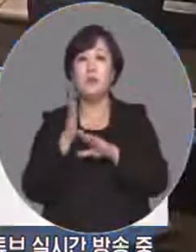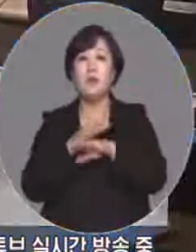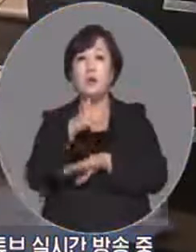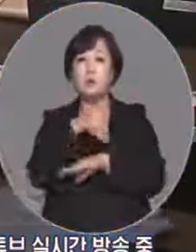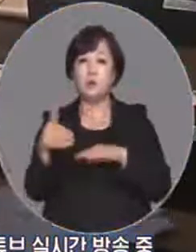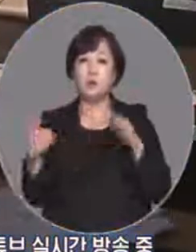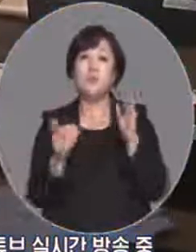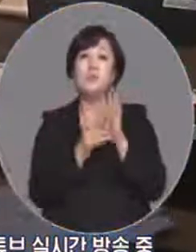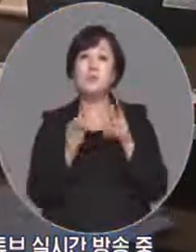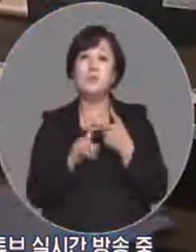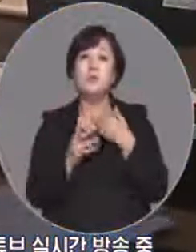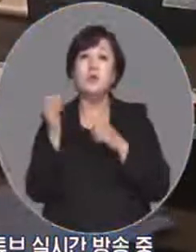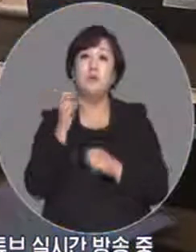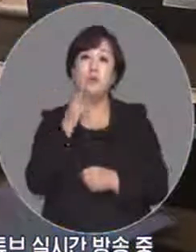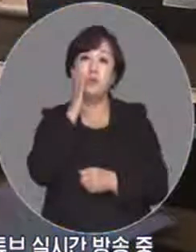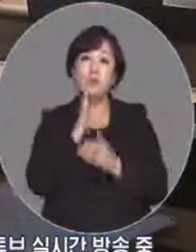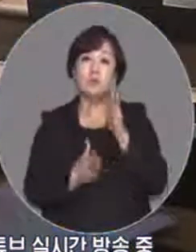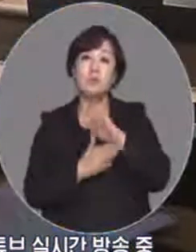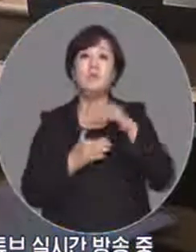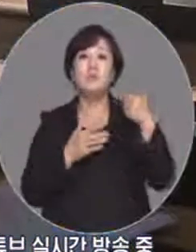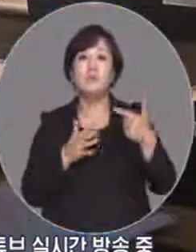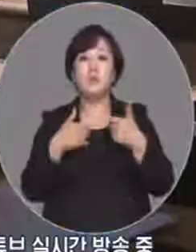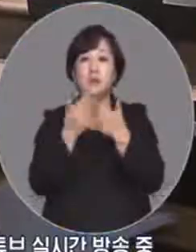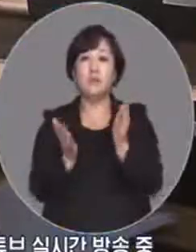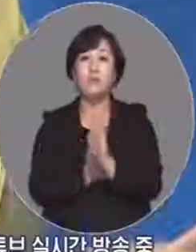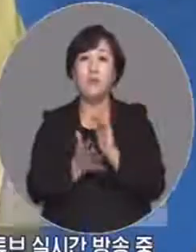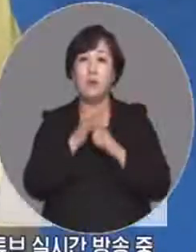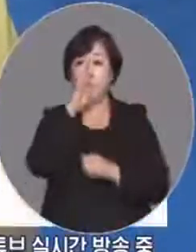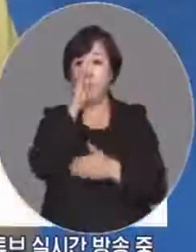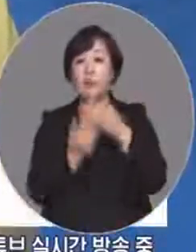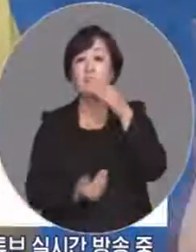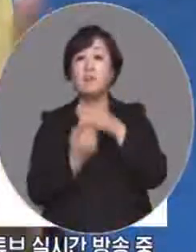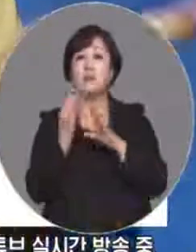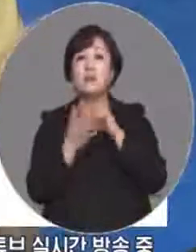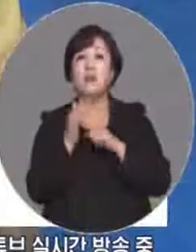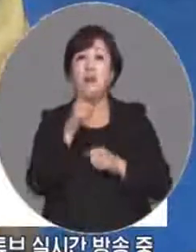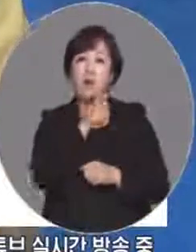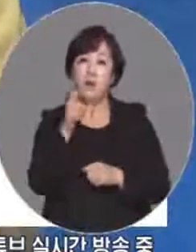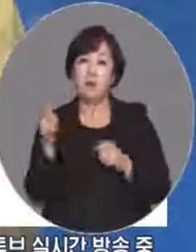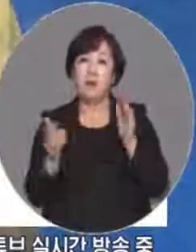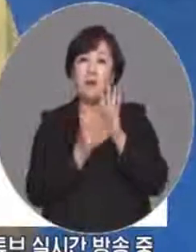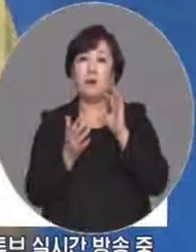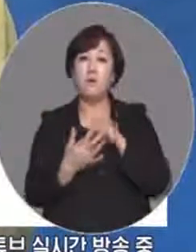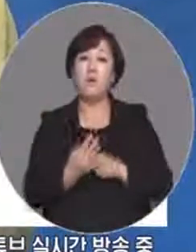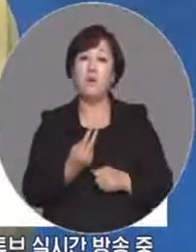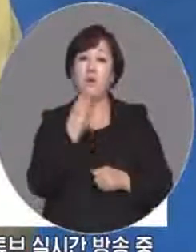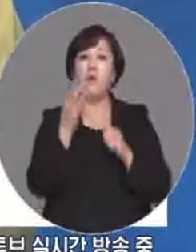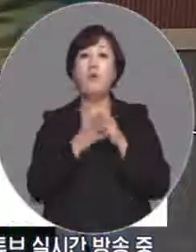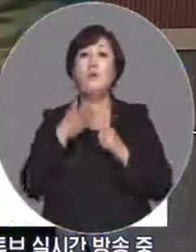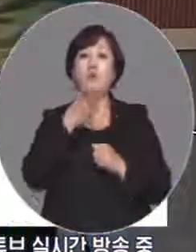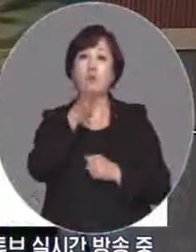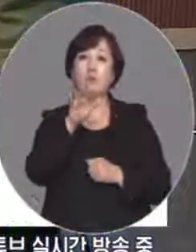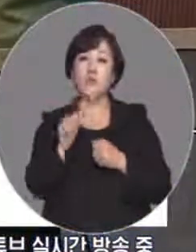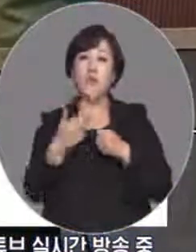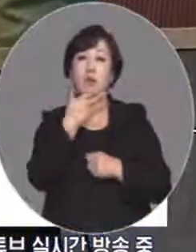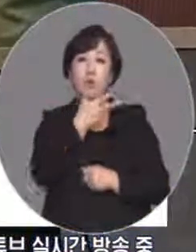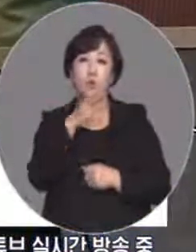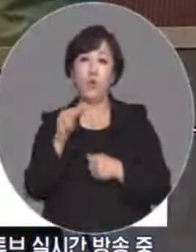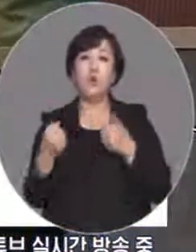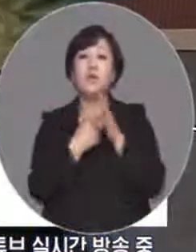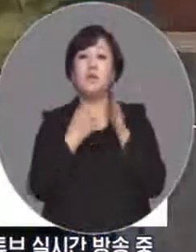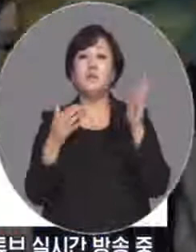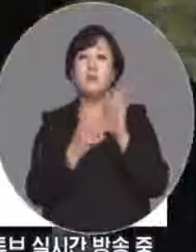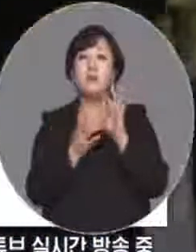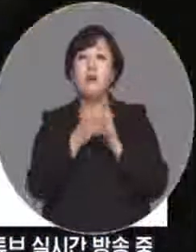있습니다. 또 울산 지역 6개 관문의 발열 감시를 강화하고 호흡기 전담 클리닉 7곳을 지정하는 한편